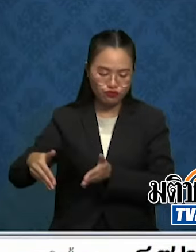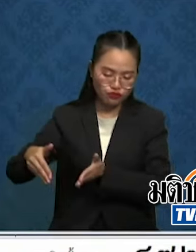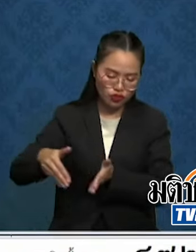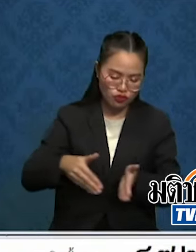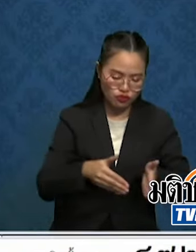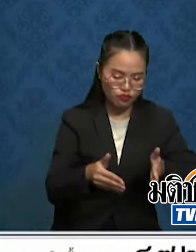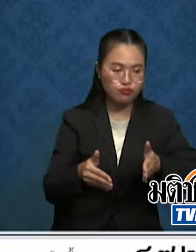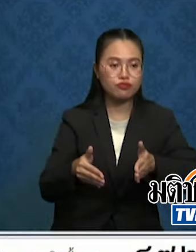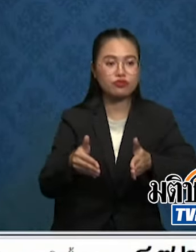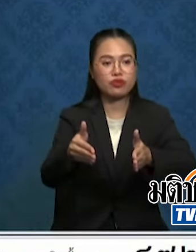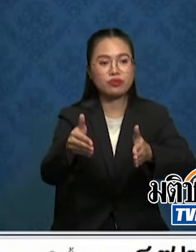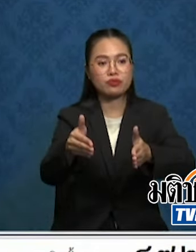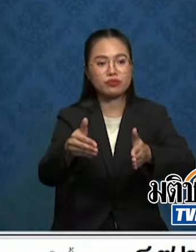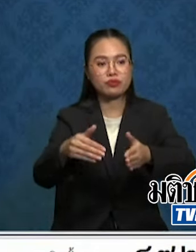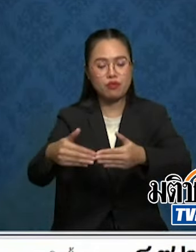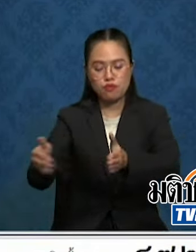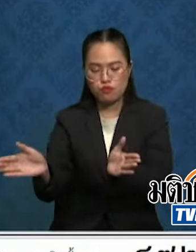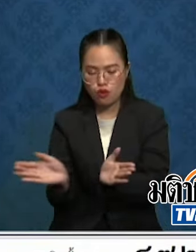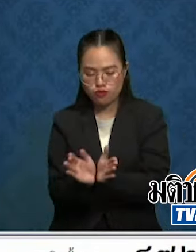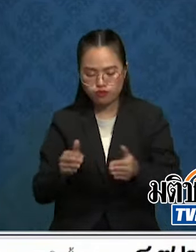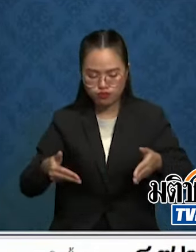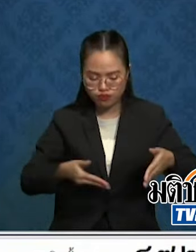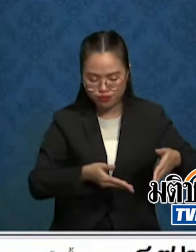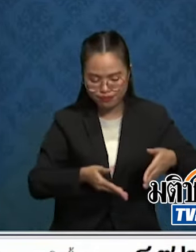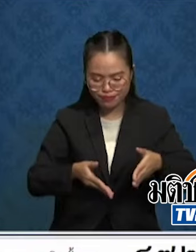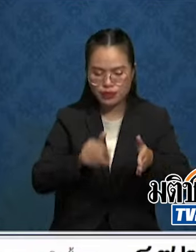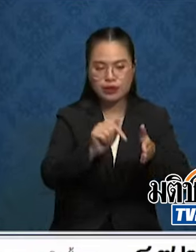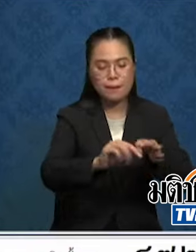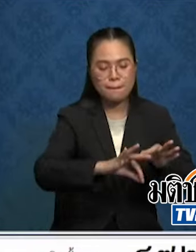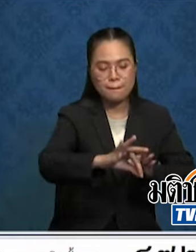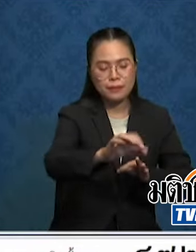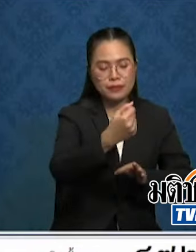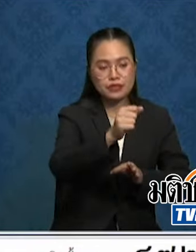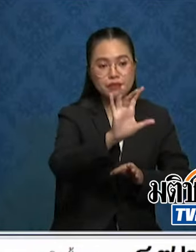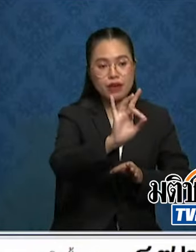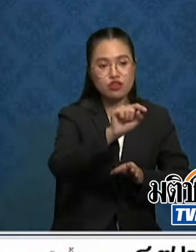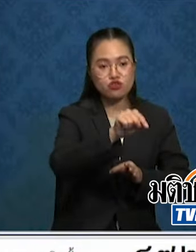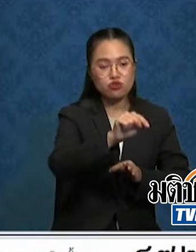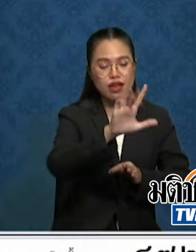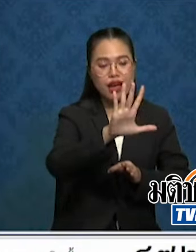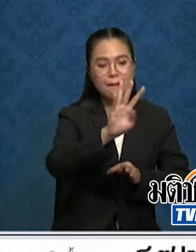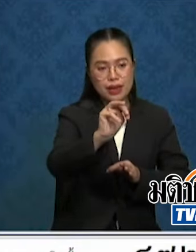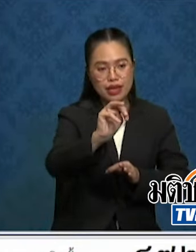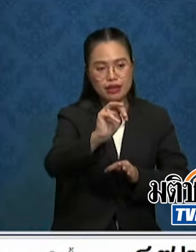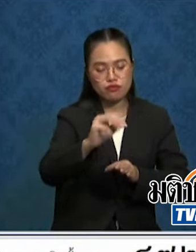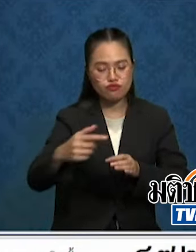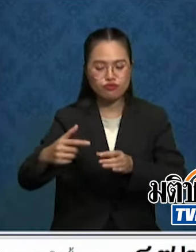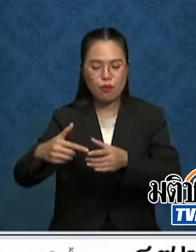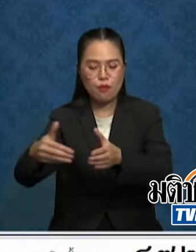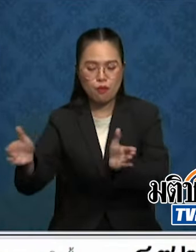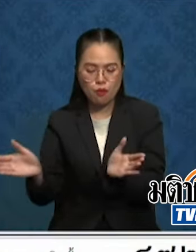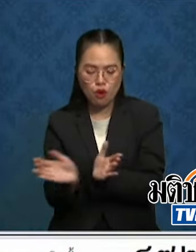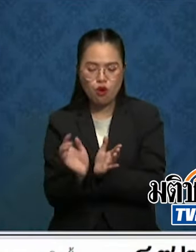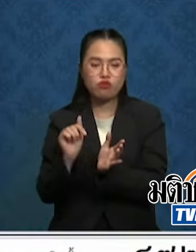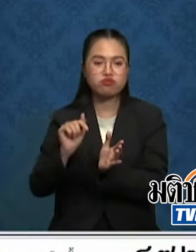หลบบ่อดังกล่าวยาวประมาณ 18.5 เมตรความกว้างของบ่อนั้นกินพื้นที่ลุกล้ำเข้าไปในถน